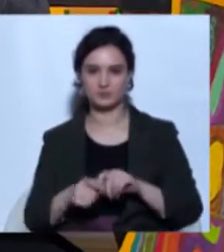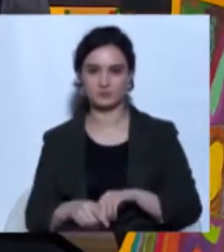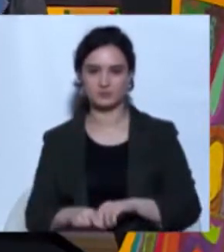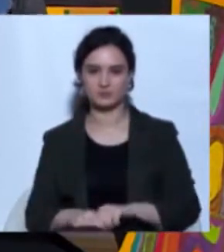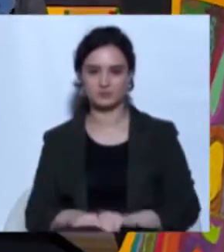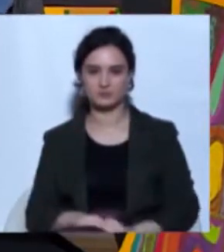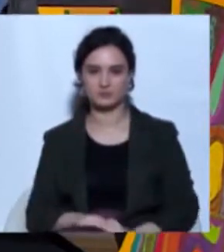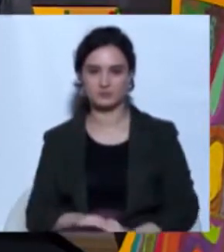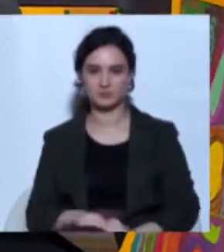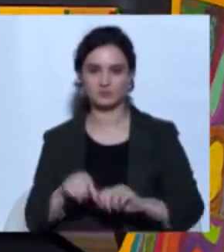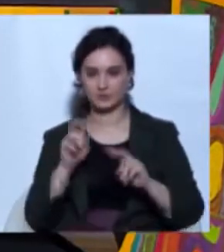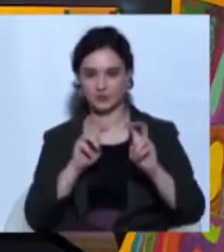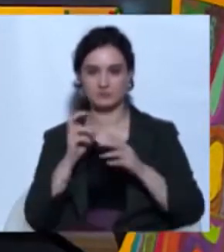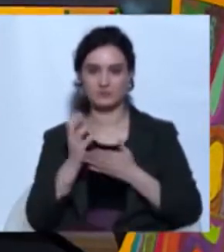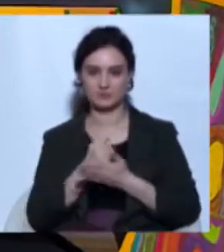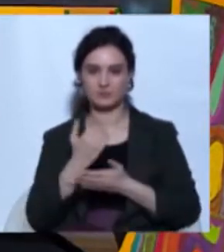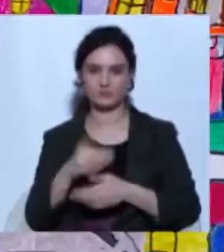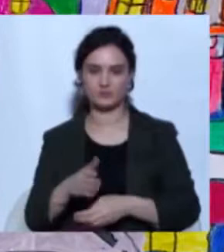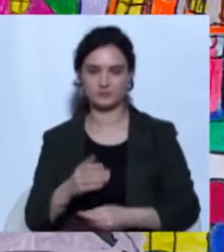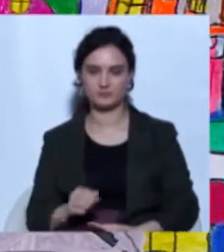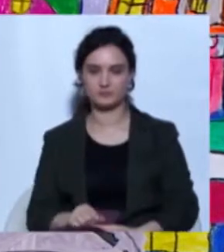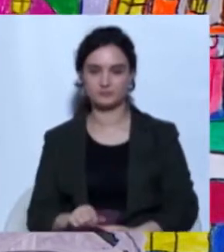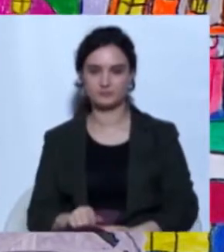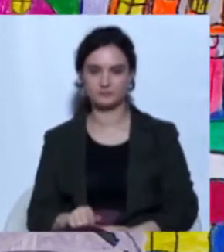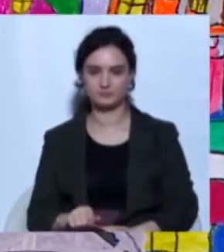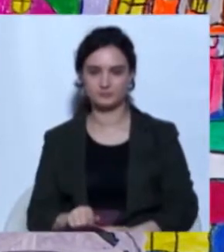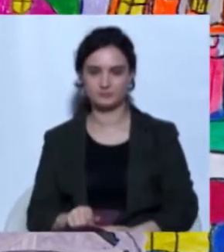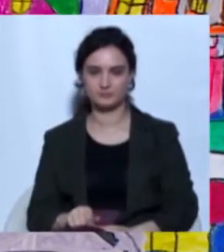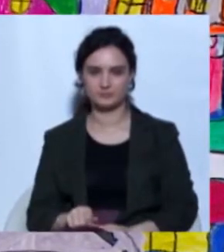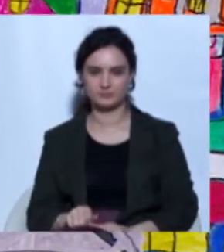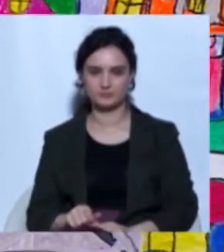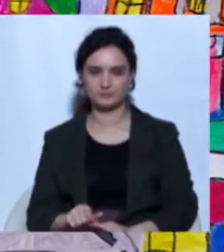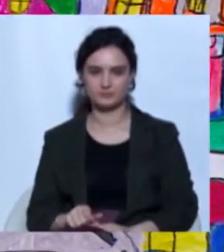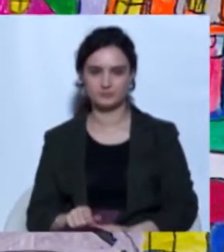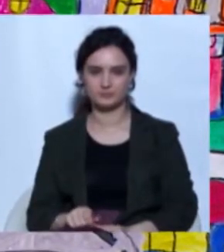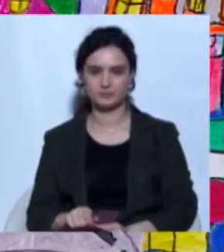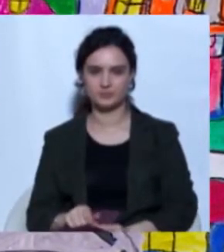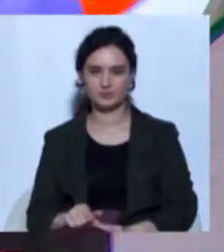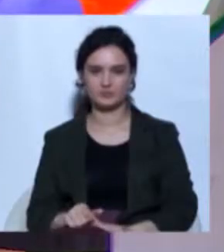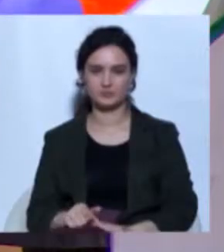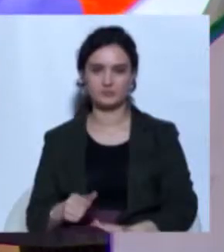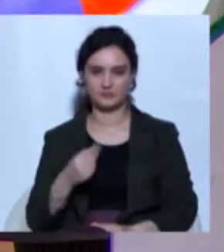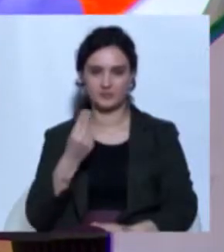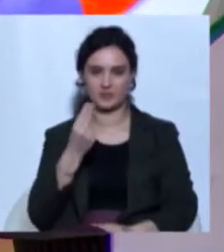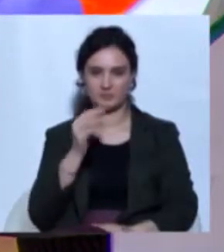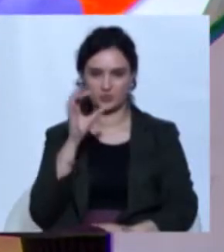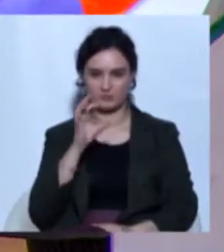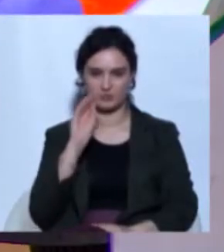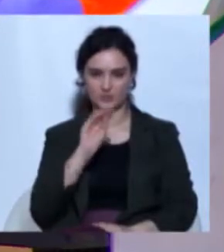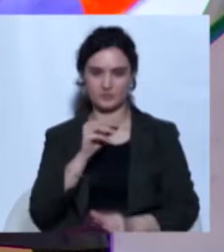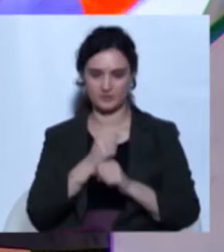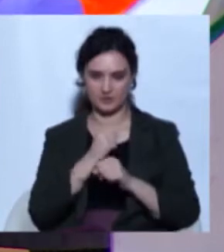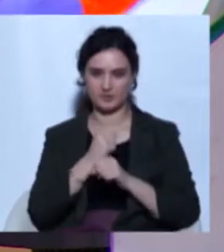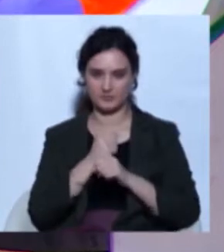აი როგორ ვეწევდი და ვიპოვე. ორი მრგვალი, რომელსაც ახლა მე ვათამაშებ და აი ესე ჩავსვავ.